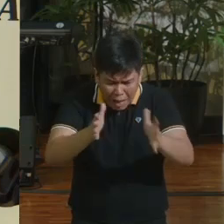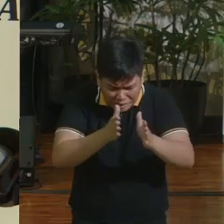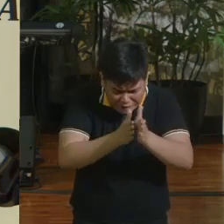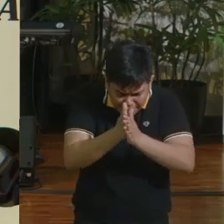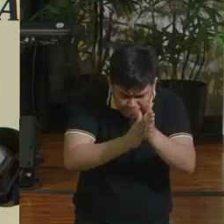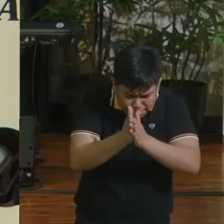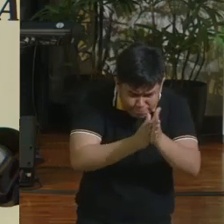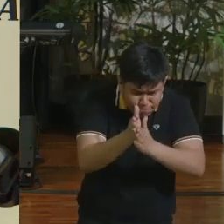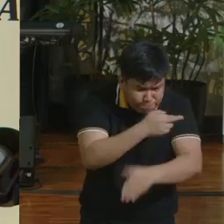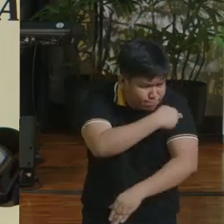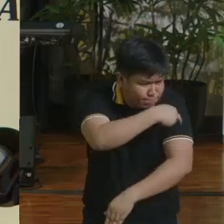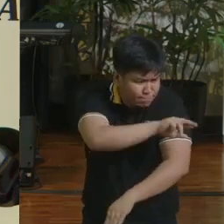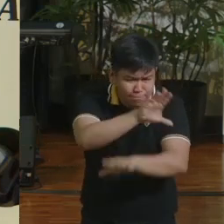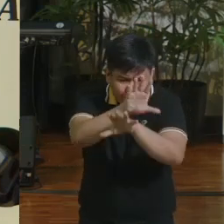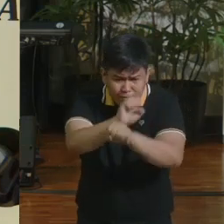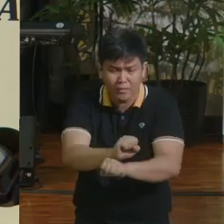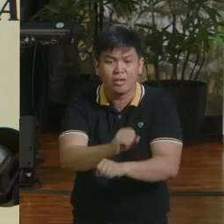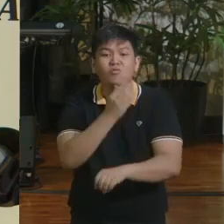mamamatay tao.